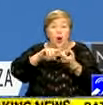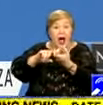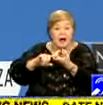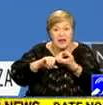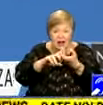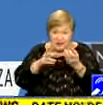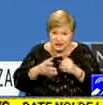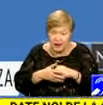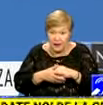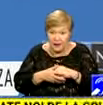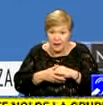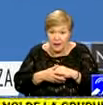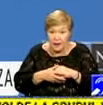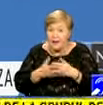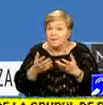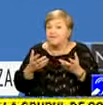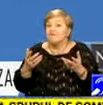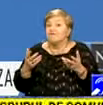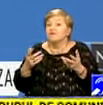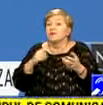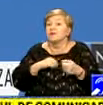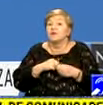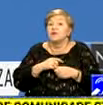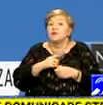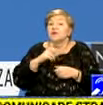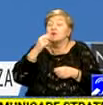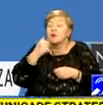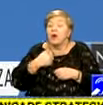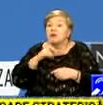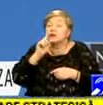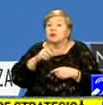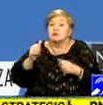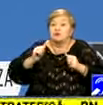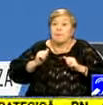mod uniform oricărei amenințări.